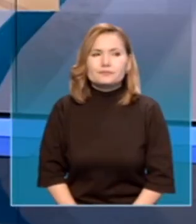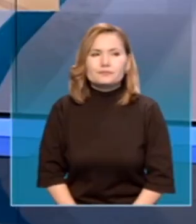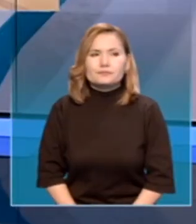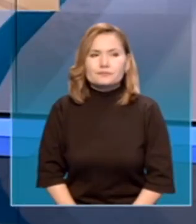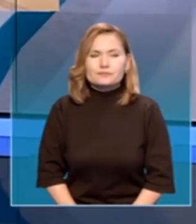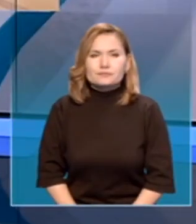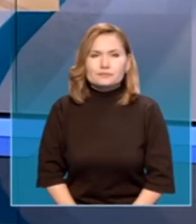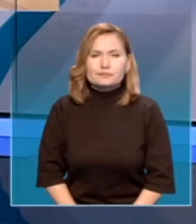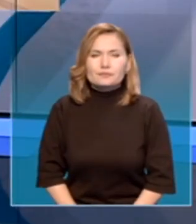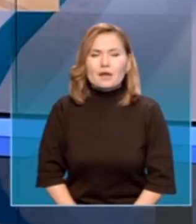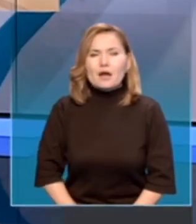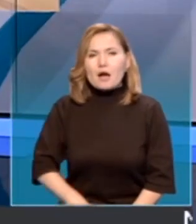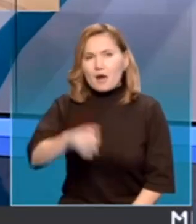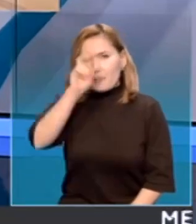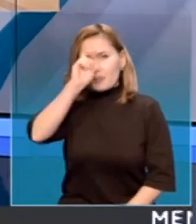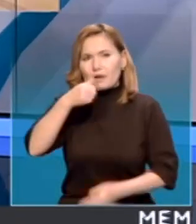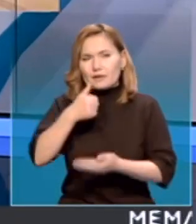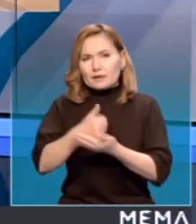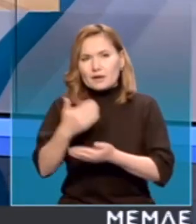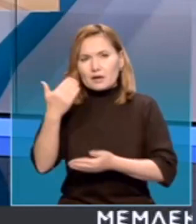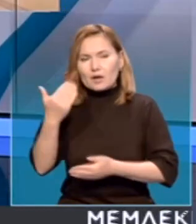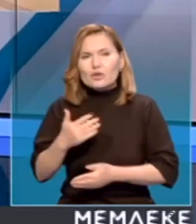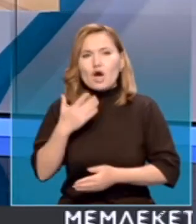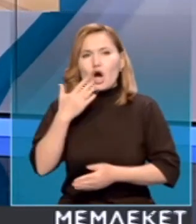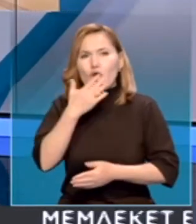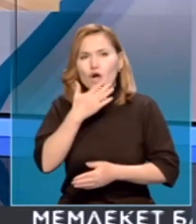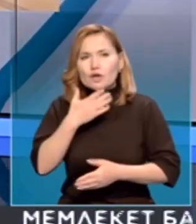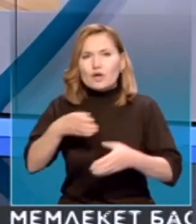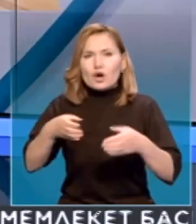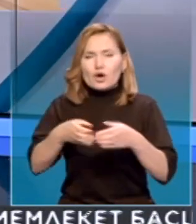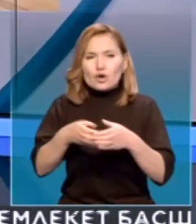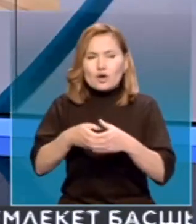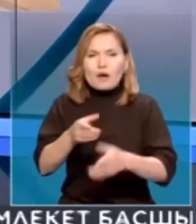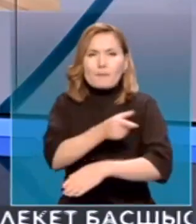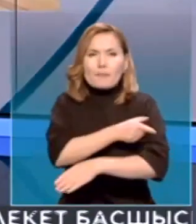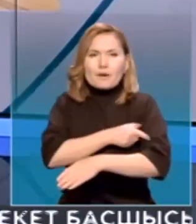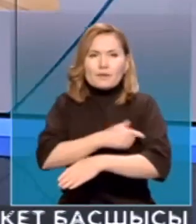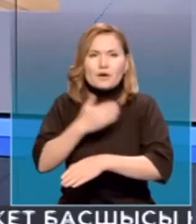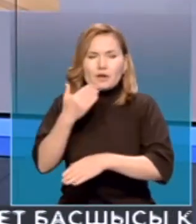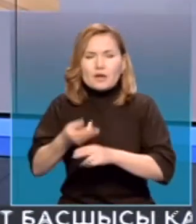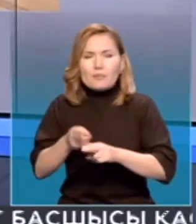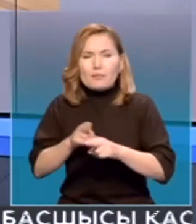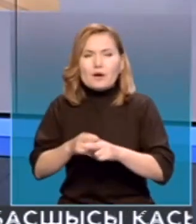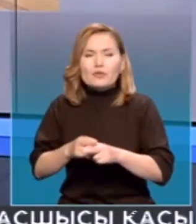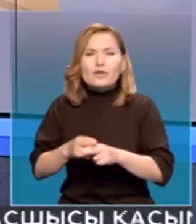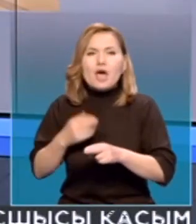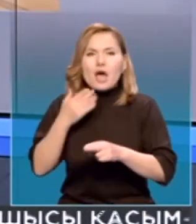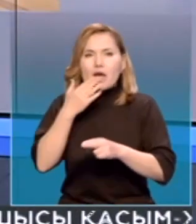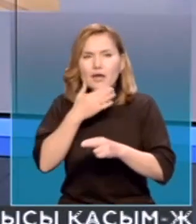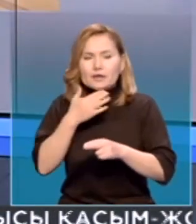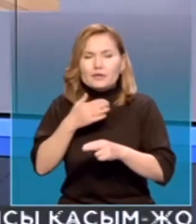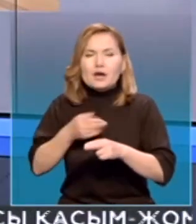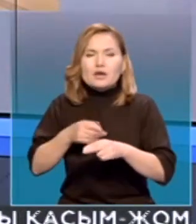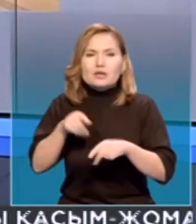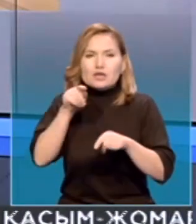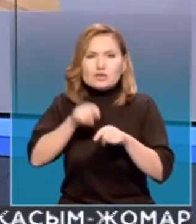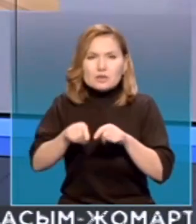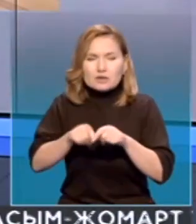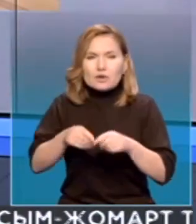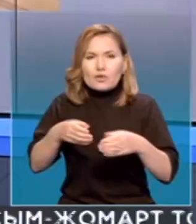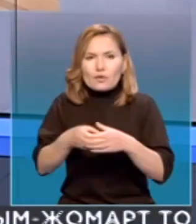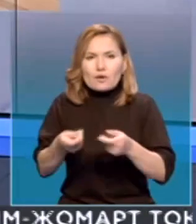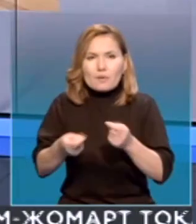Енді рет-ретмен мемлекет басшысы, ұлттық құрылтай мүшесі, қолданбалы этносаяси зерттеулер институтының директоры Талғат Қалиевті